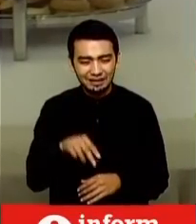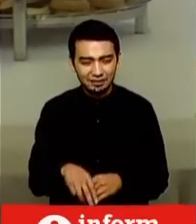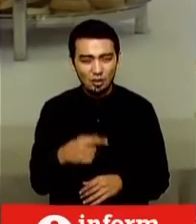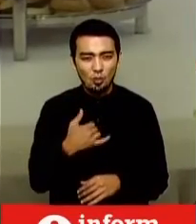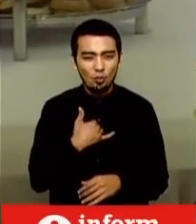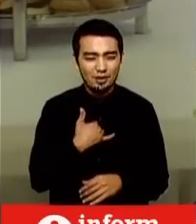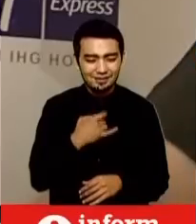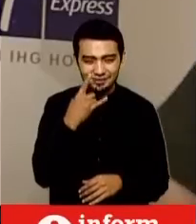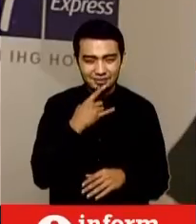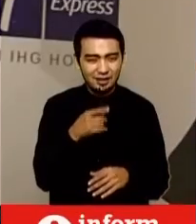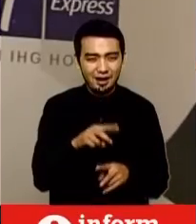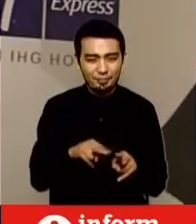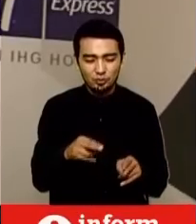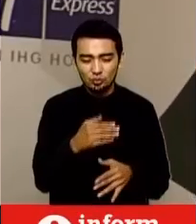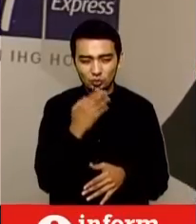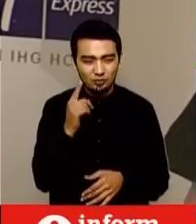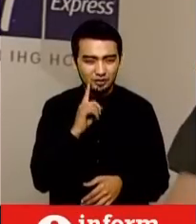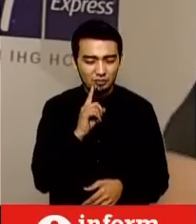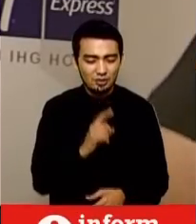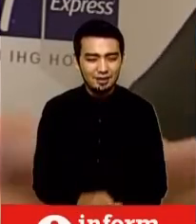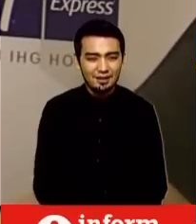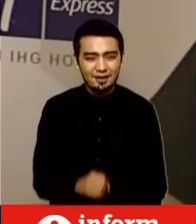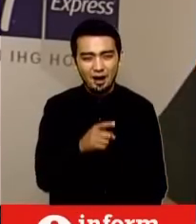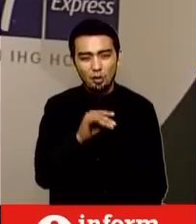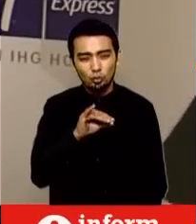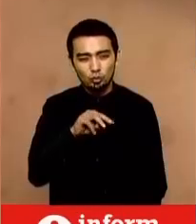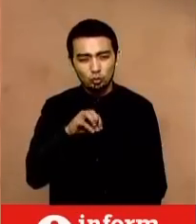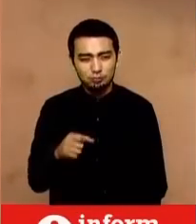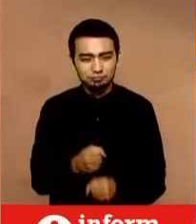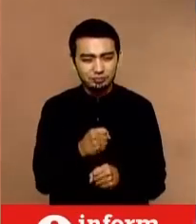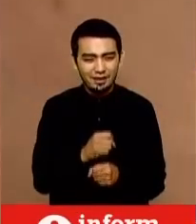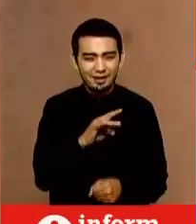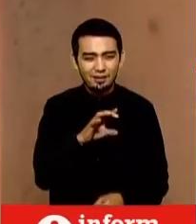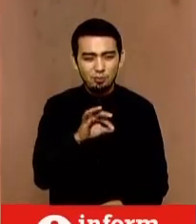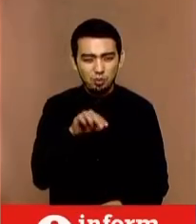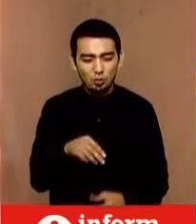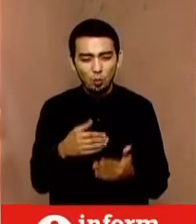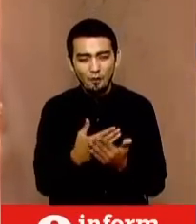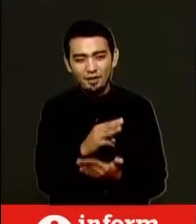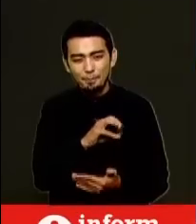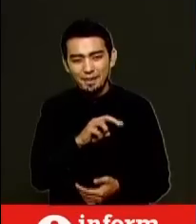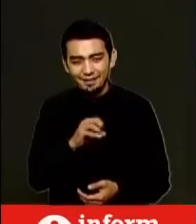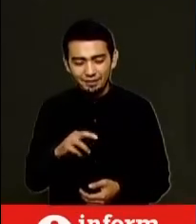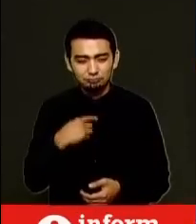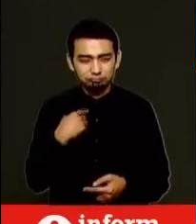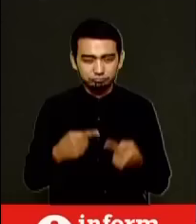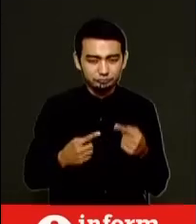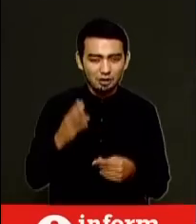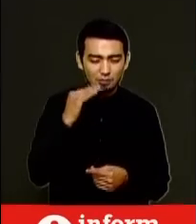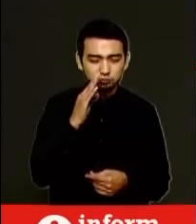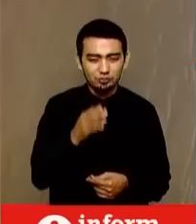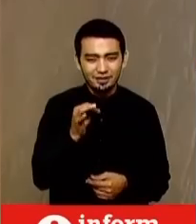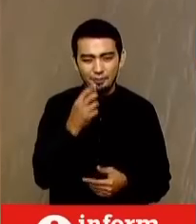де даму үстінде. Ал ютубер Ербол Сейілханның айтуынша, жаңа медиа дәстүрлі баққа бәсекелес бола алады. Тіпті қазірдің өзінде